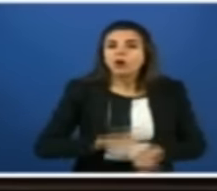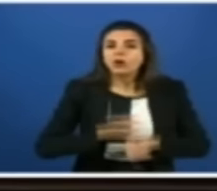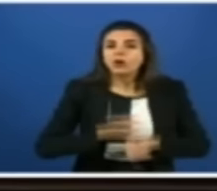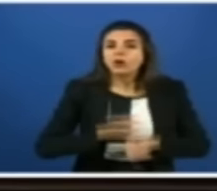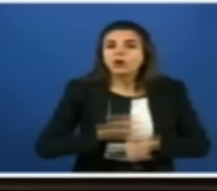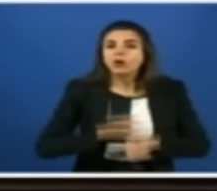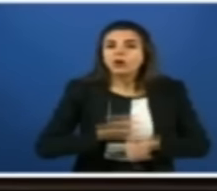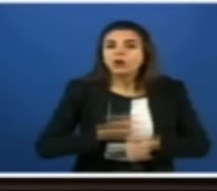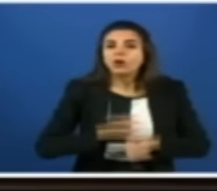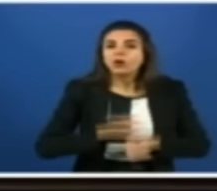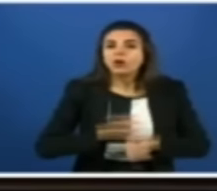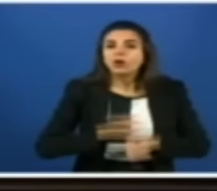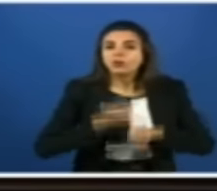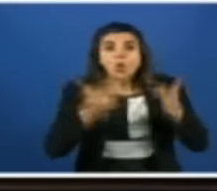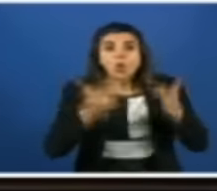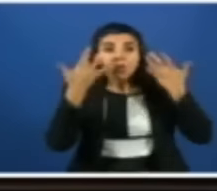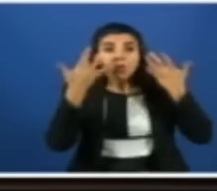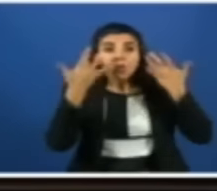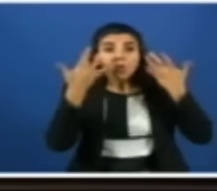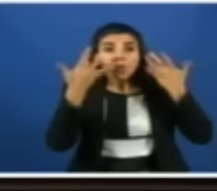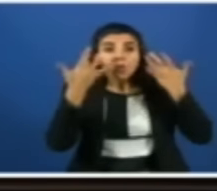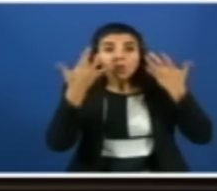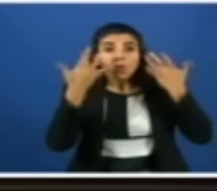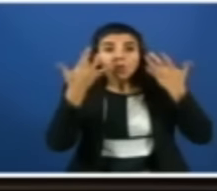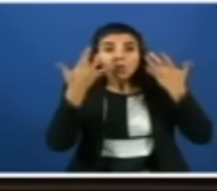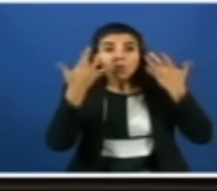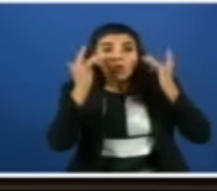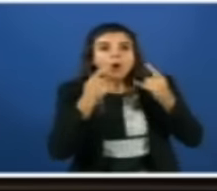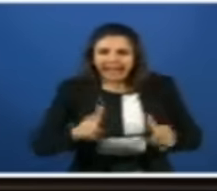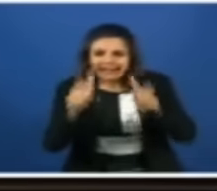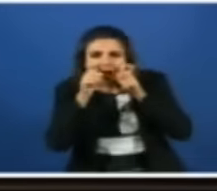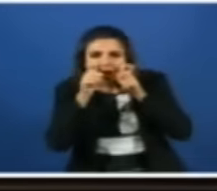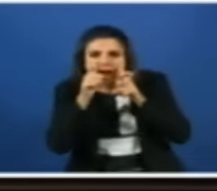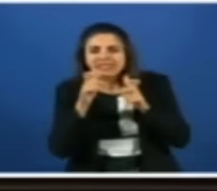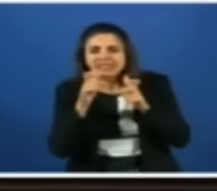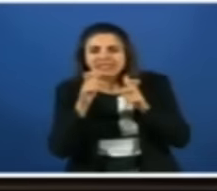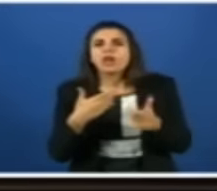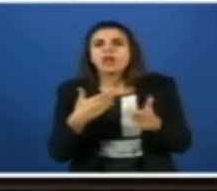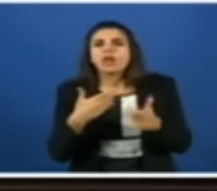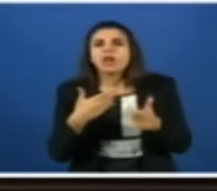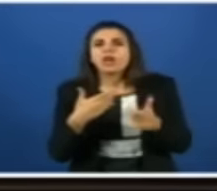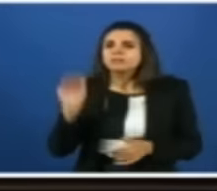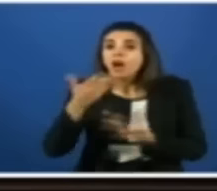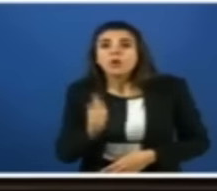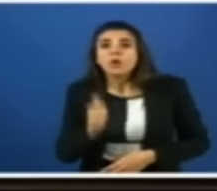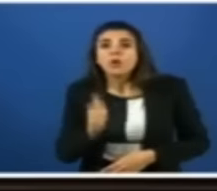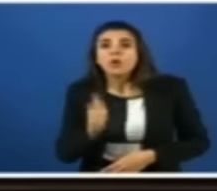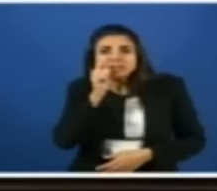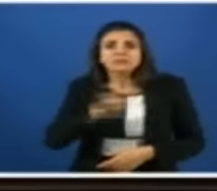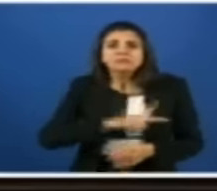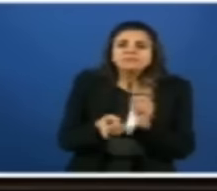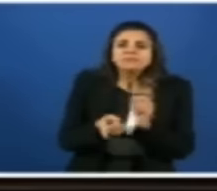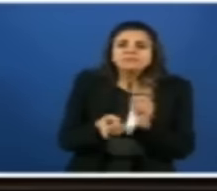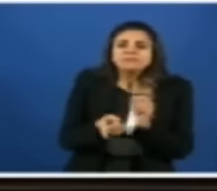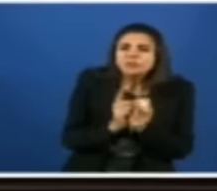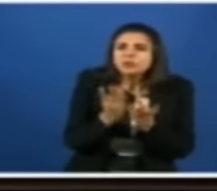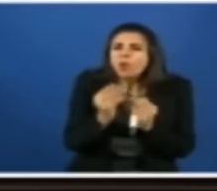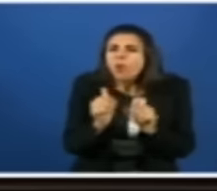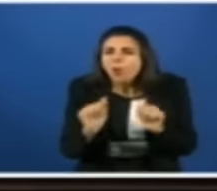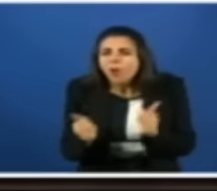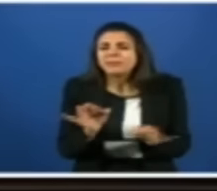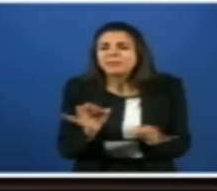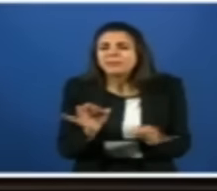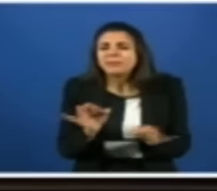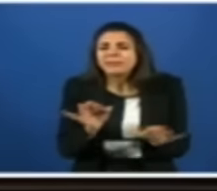Etnik hassasiyet konusunda sürekli uyarılarımızı yaptık. Mezhep hassasiyeti konusunu